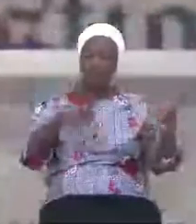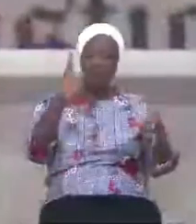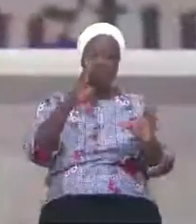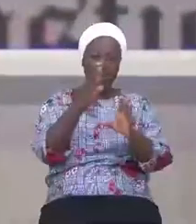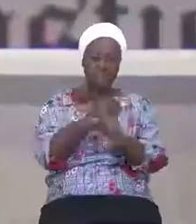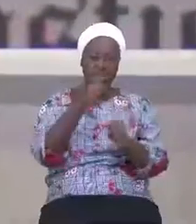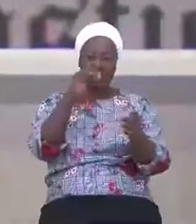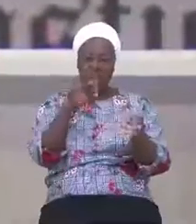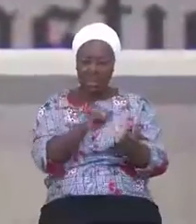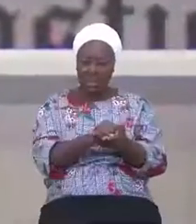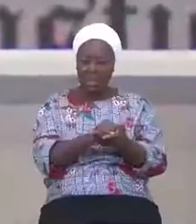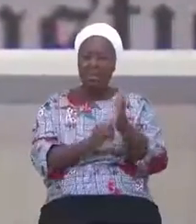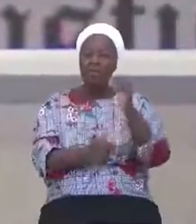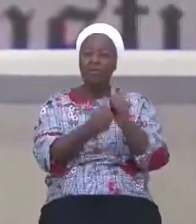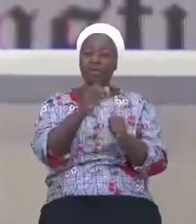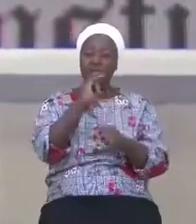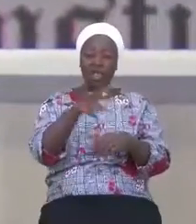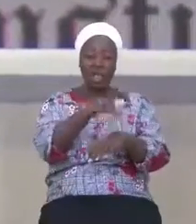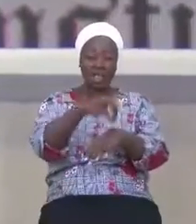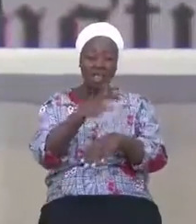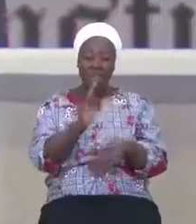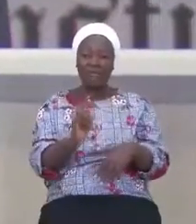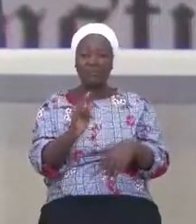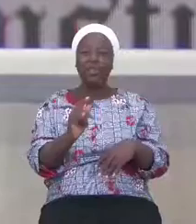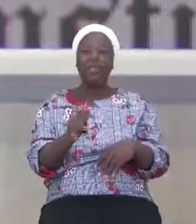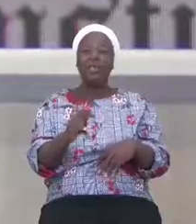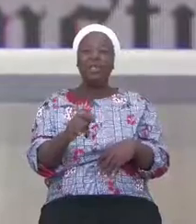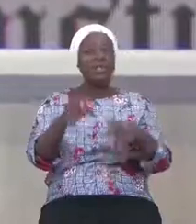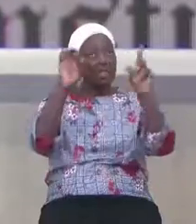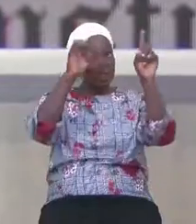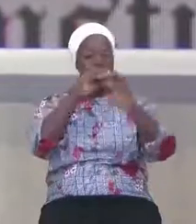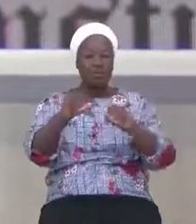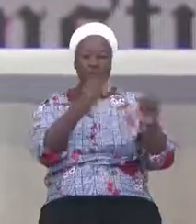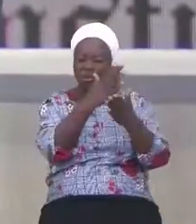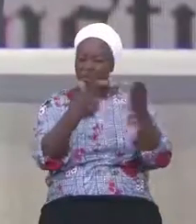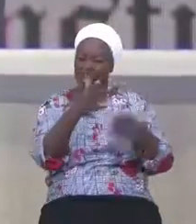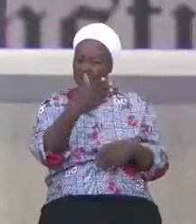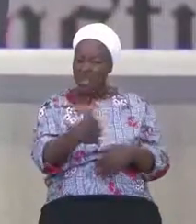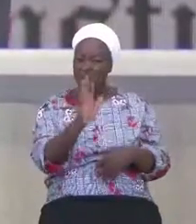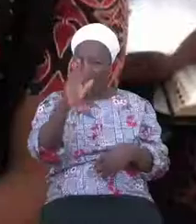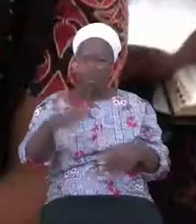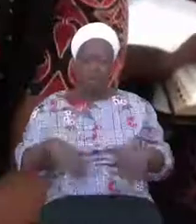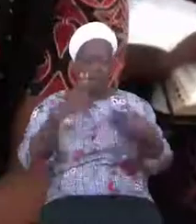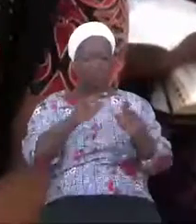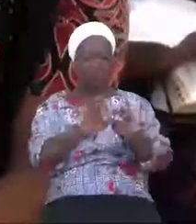prendra ce qui est terrestre et il mettra quelque chose dedans et ta vie va